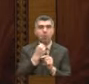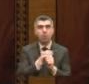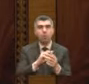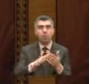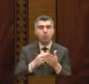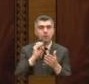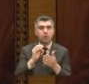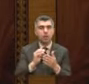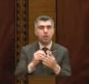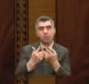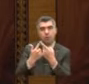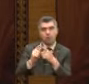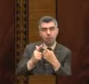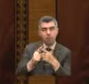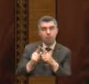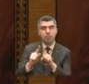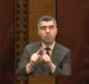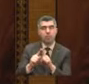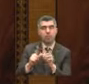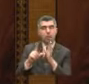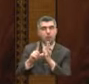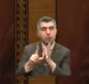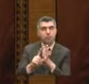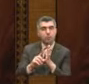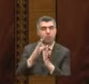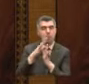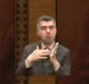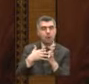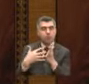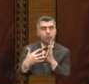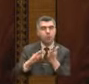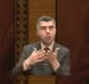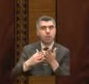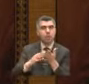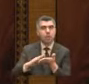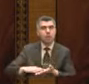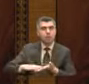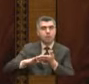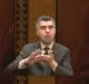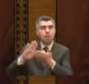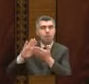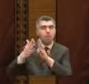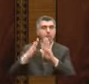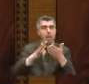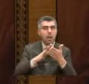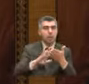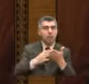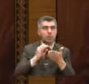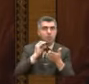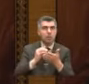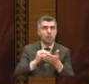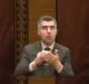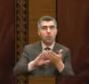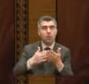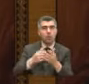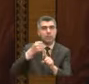الصرح المؤسساتي والتشريعي والبرامجي الخاص بالحفاظ على البيئة وحسن تدبير الموارد الطبيعية،